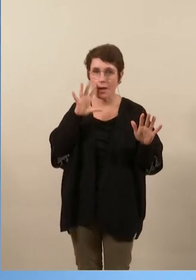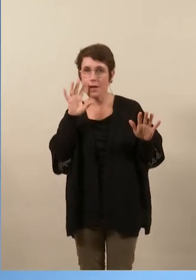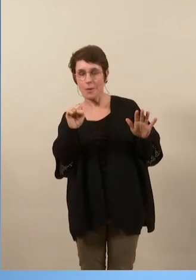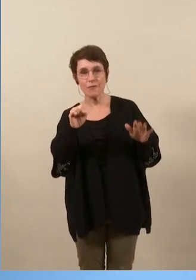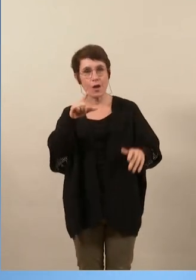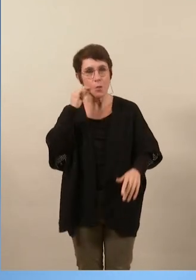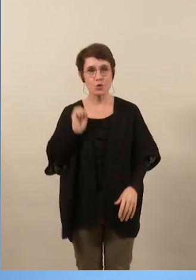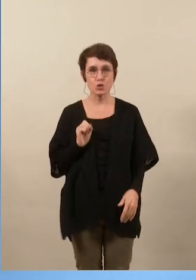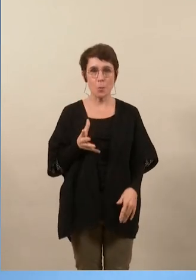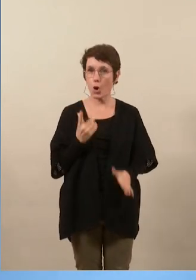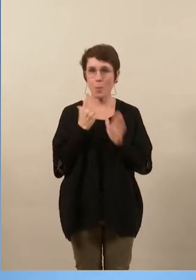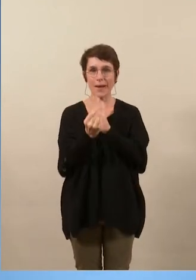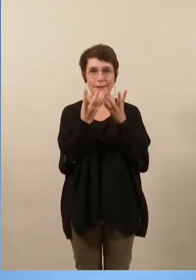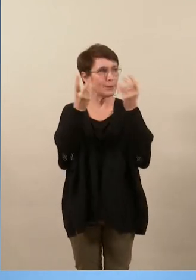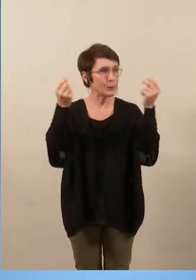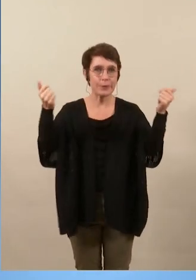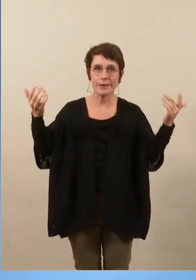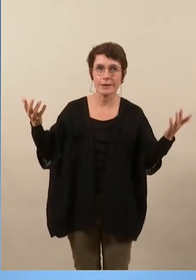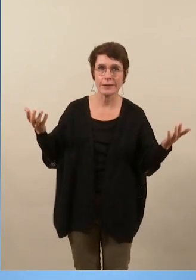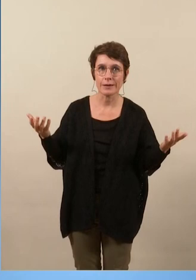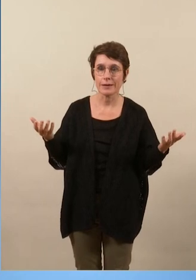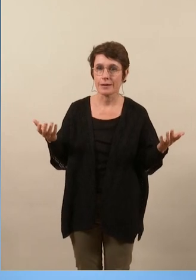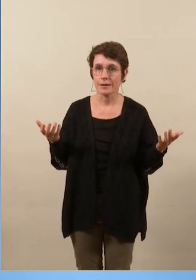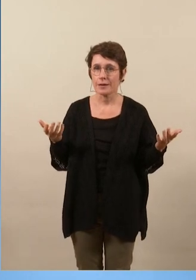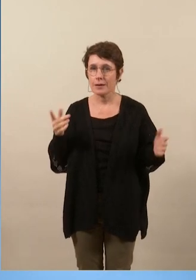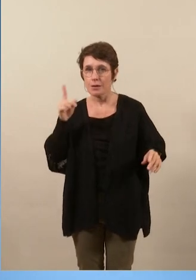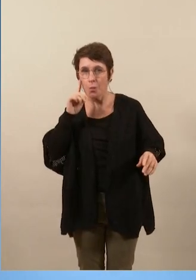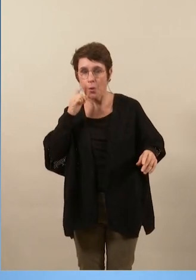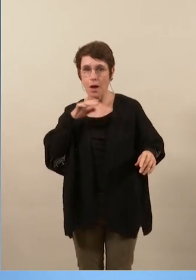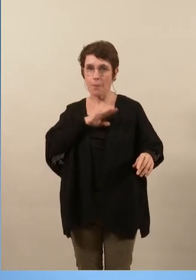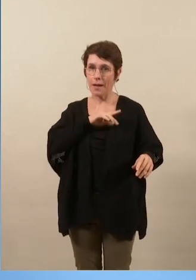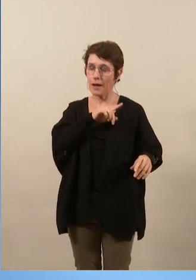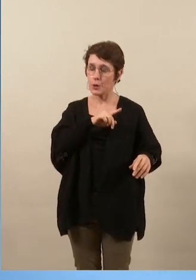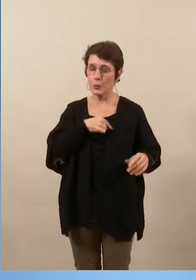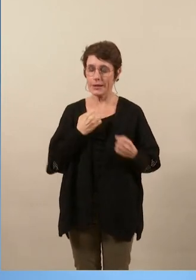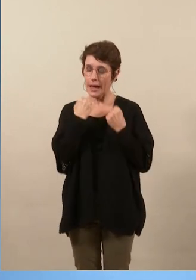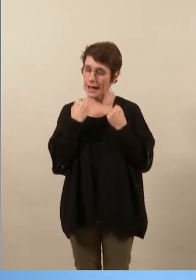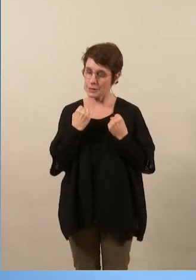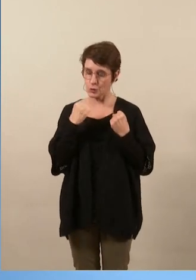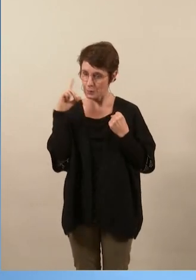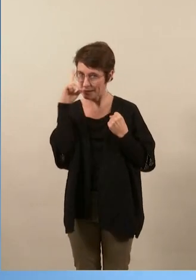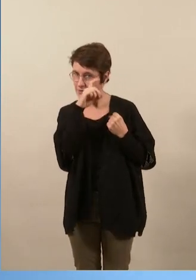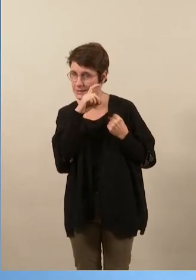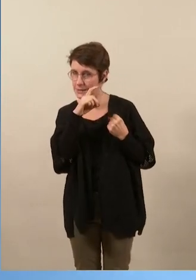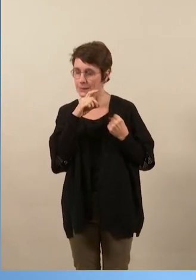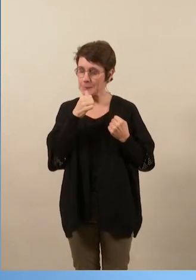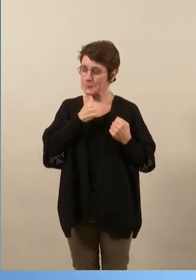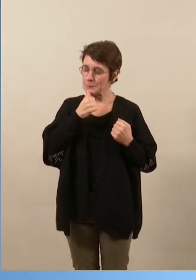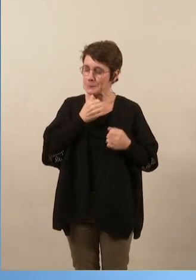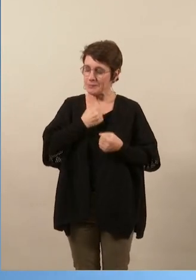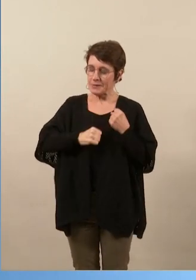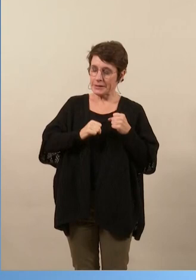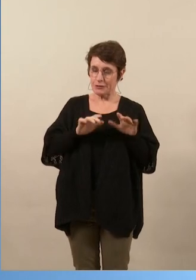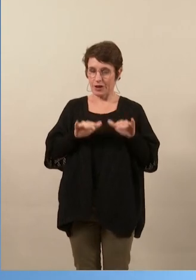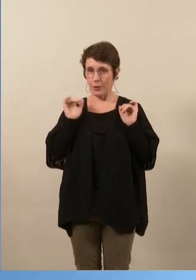parti alors est-ce que c'est parce qu'il est difficile pour lui d'assumer le réel de ces actes ou est-ce que c'est concrètement